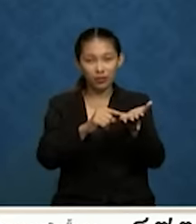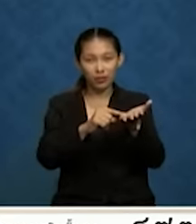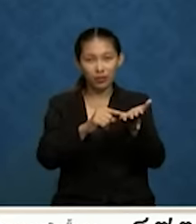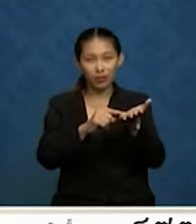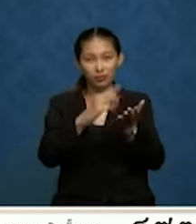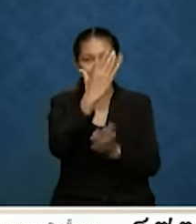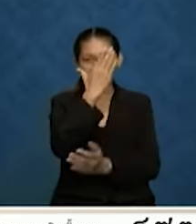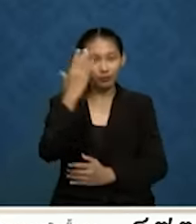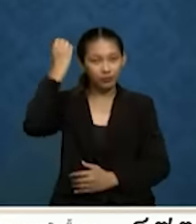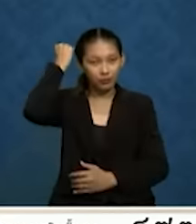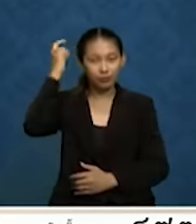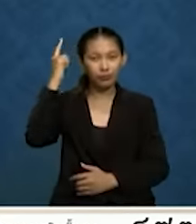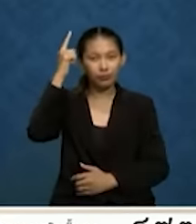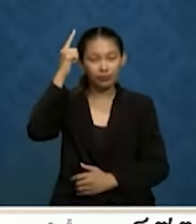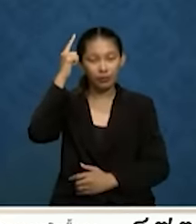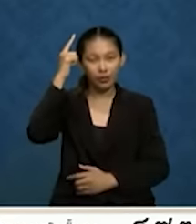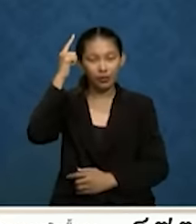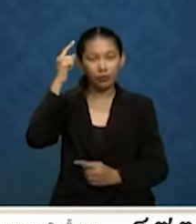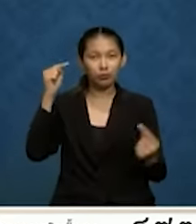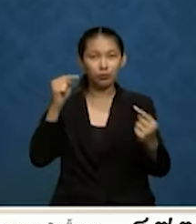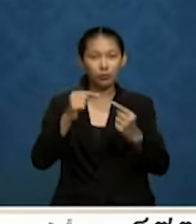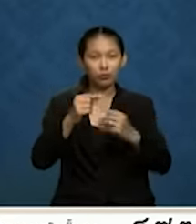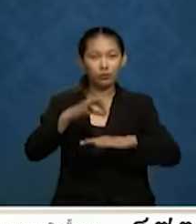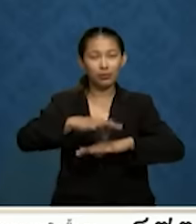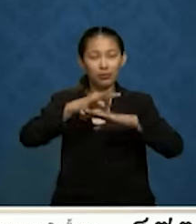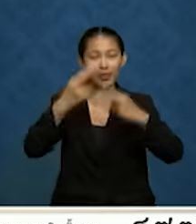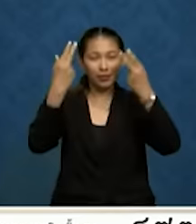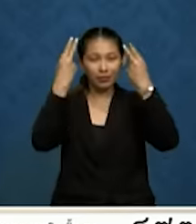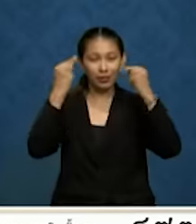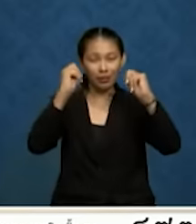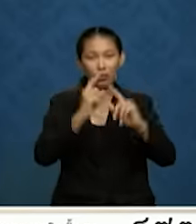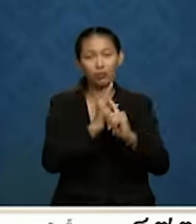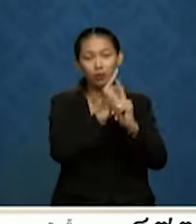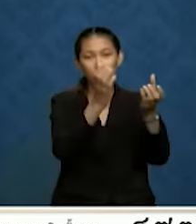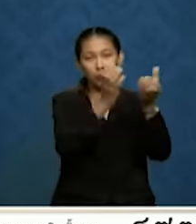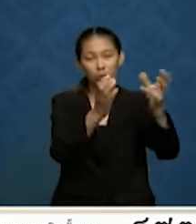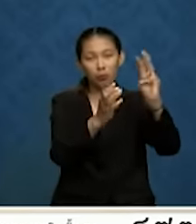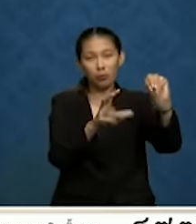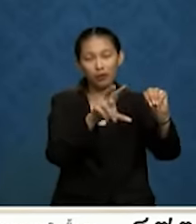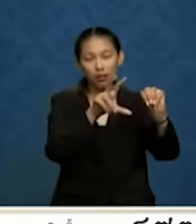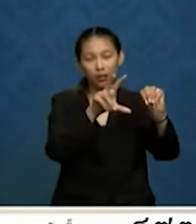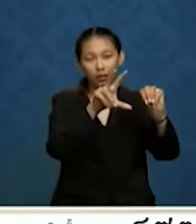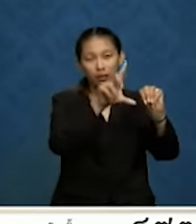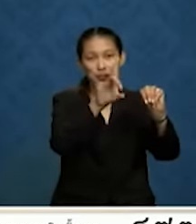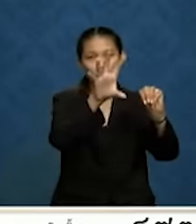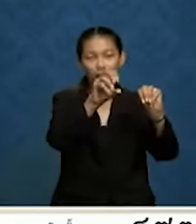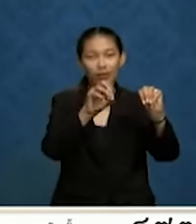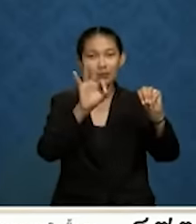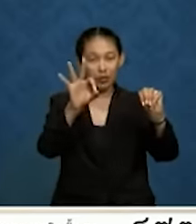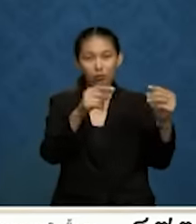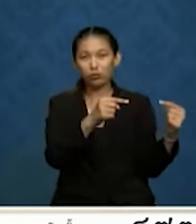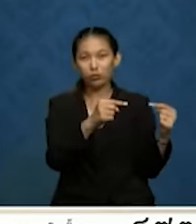าวแพทองธารชินวัตรเป็นนายกรัฐมนตรีตามรัฐธรรมนูญมาตรา159ต่อไปนะ